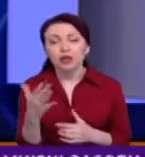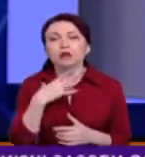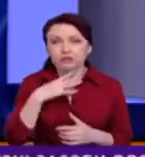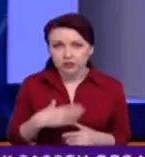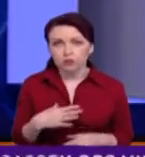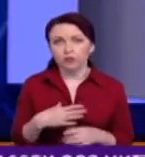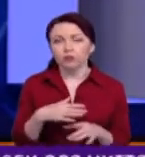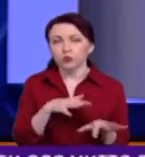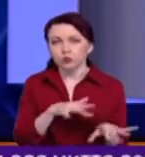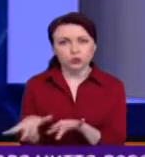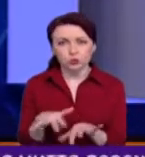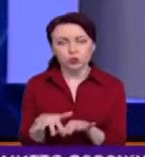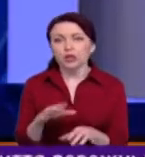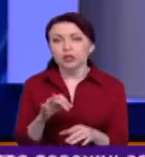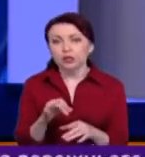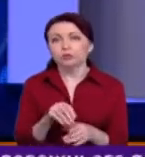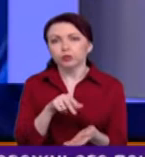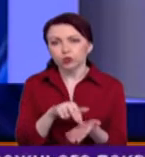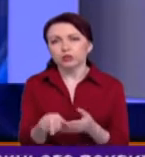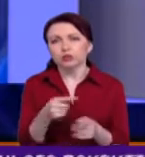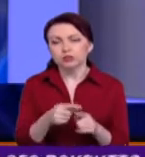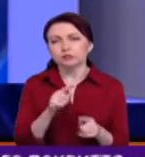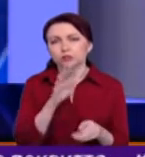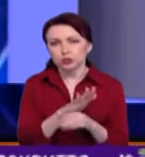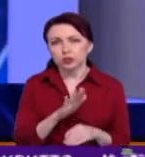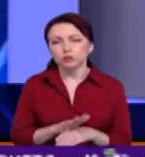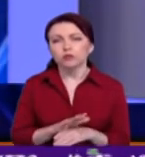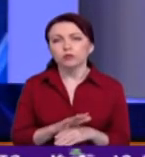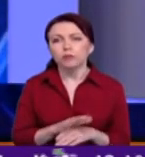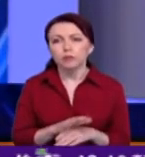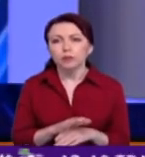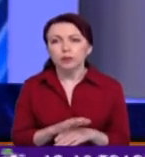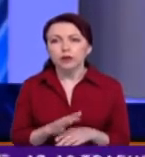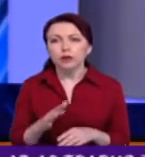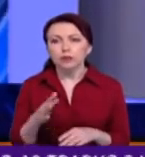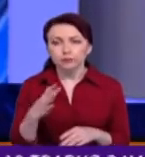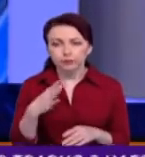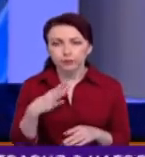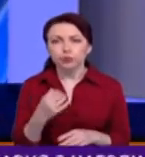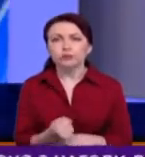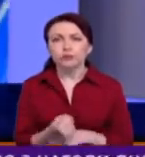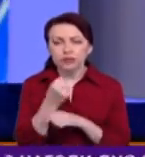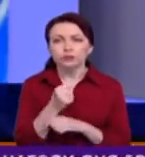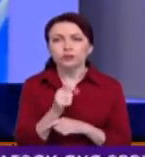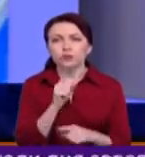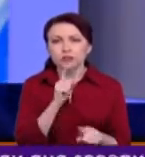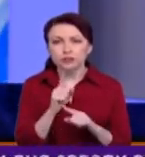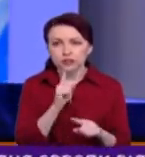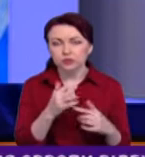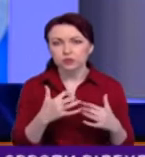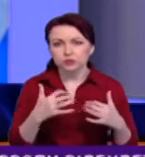процедуру. Ми сьогодні пройшли ці постанови, вони були провалені, не були підтримані сесійною залою. Відтепер